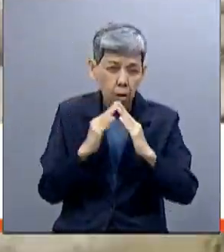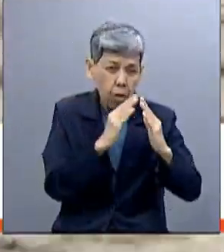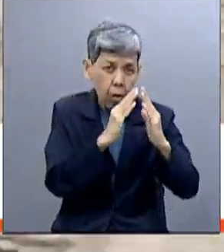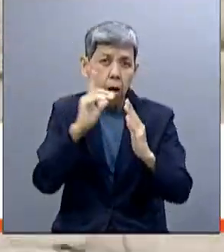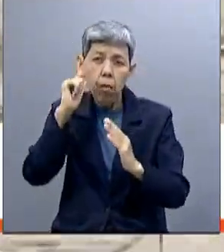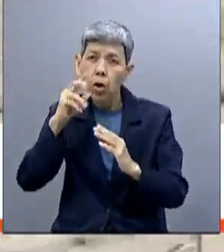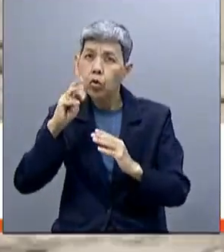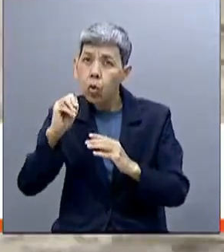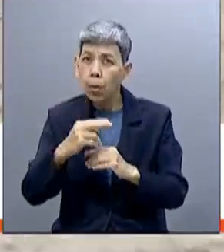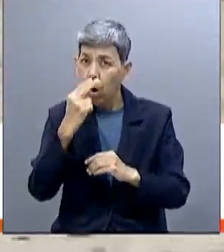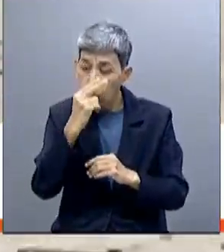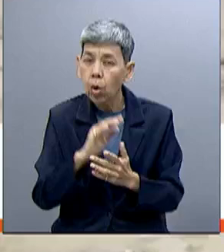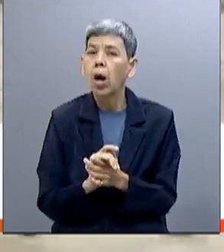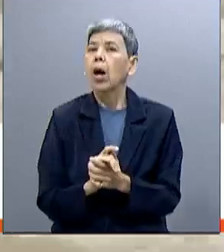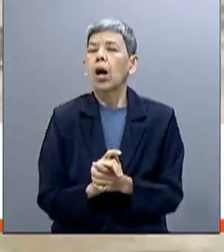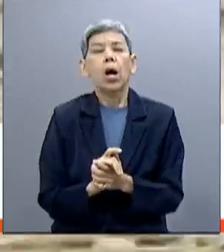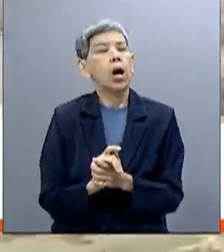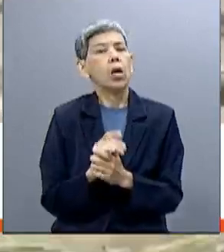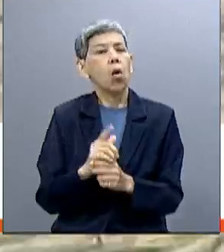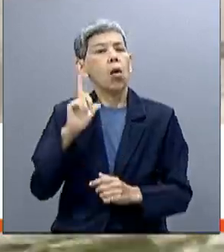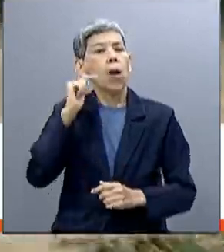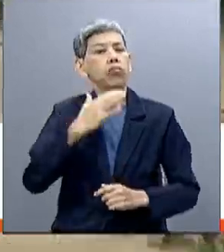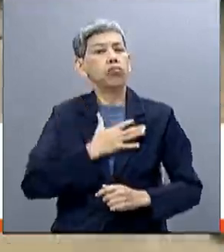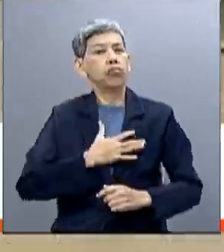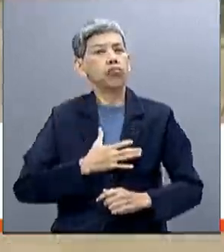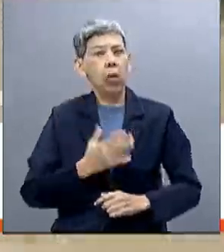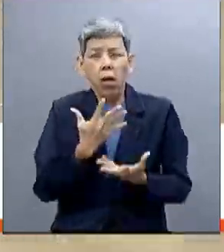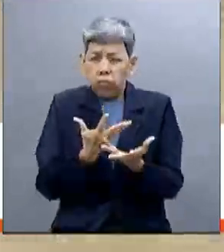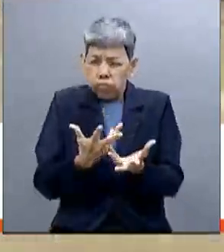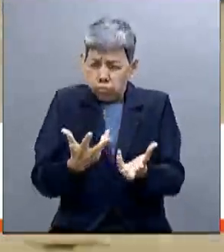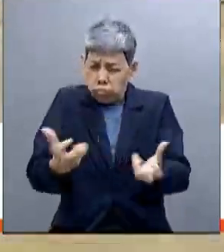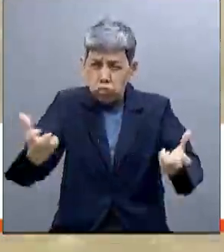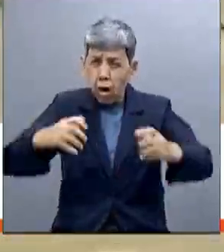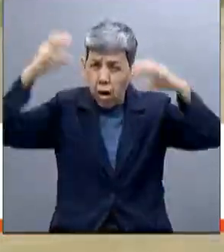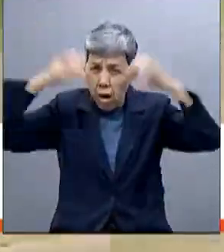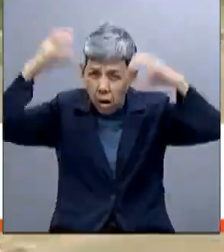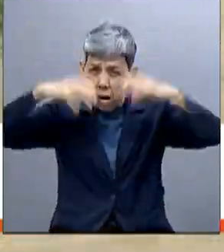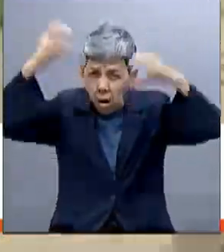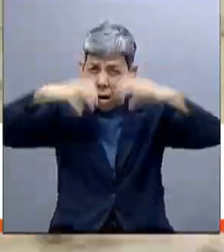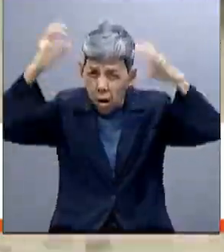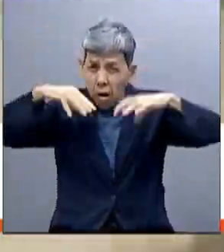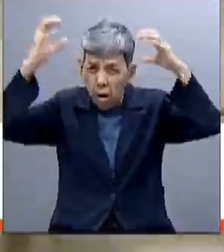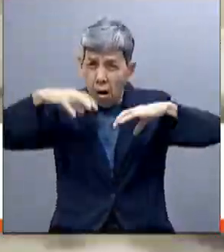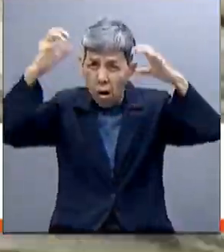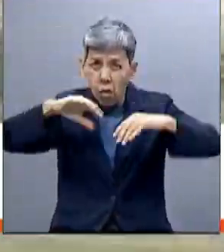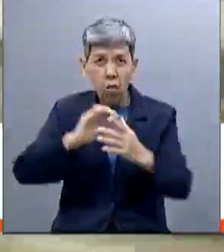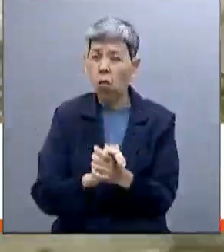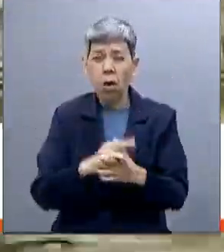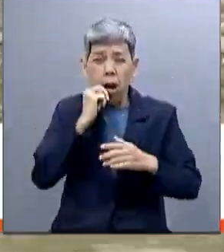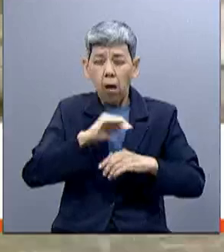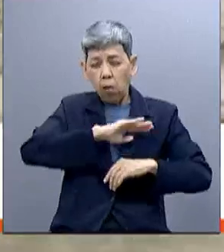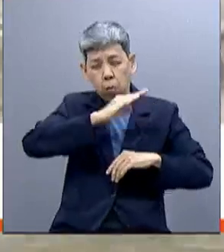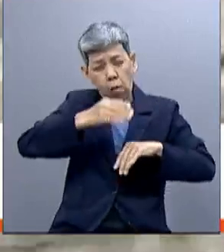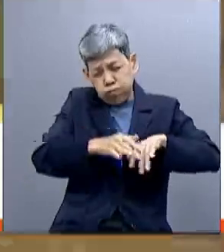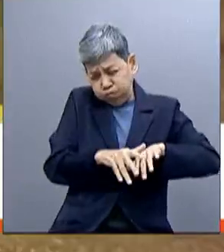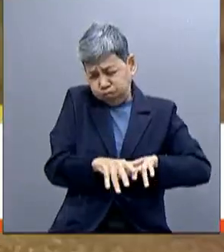น้อยตำบลเมืองปอนอำเภอขุนยวมจังหวัดแม่ฮ่องสอนเสียหายจากฝนที่ตกลงมาอย่างหนักและทำให้มีน้ำป่าหลากล